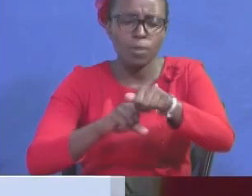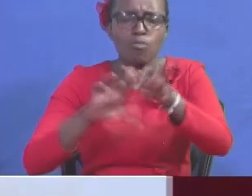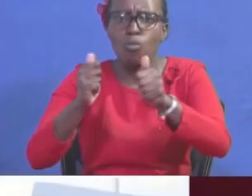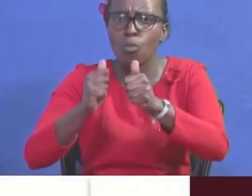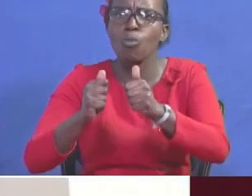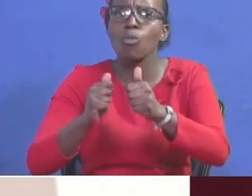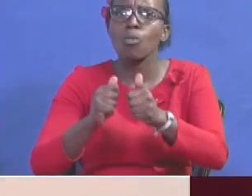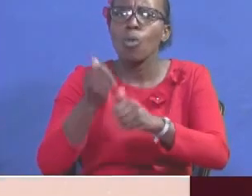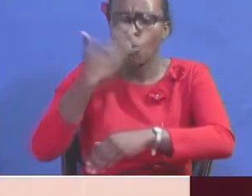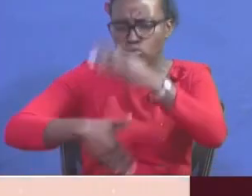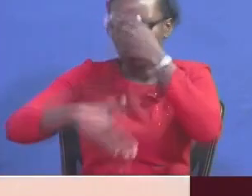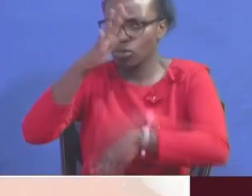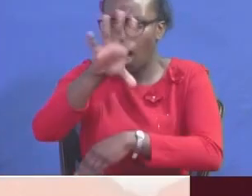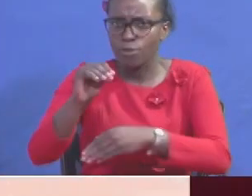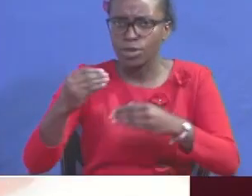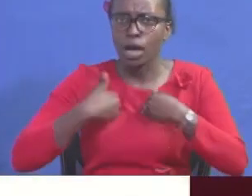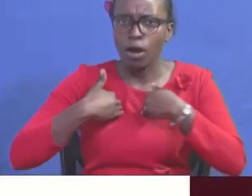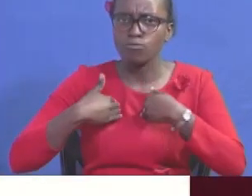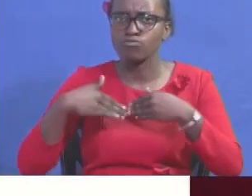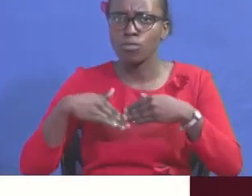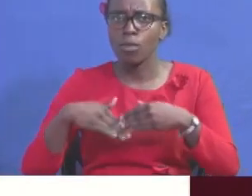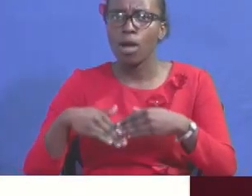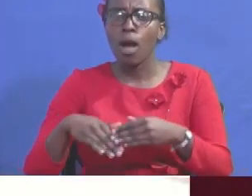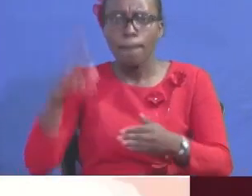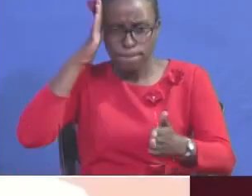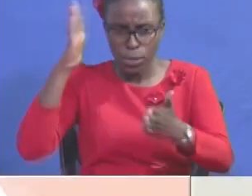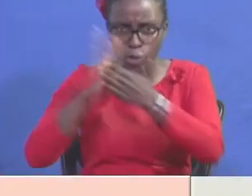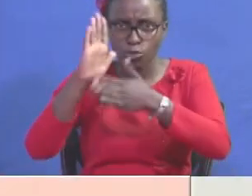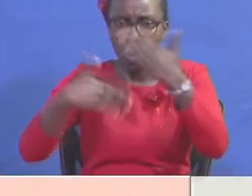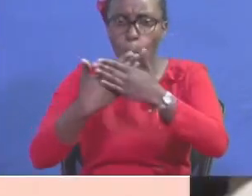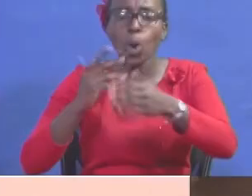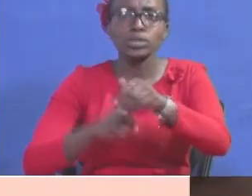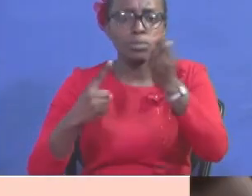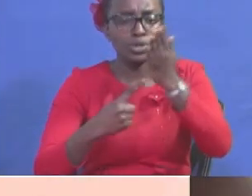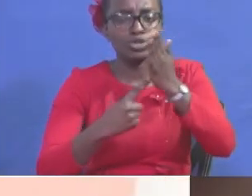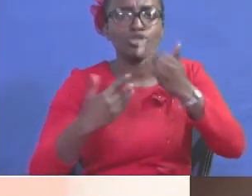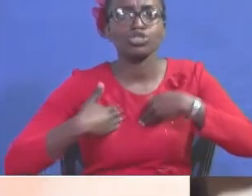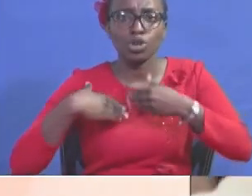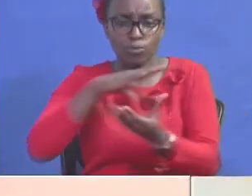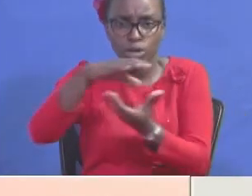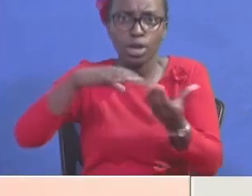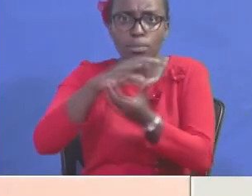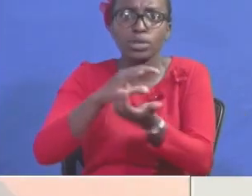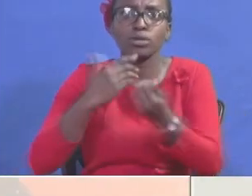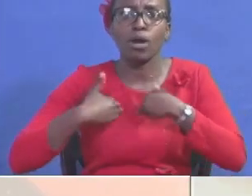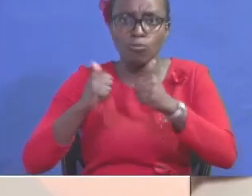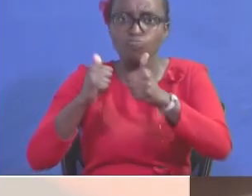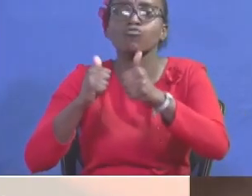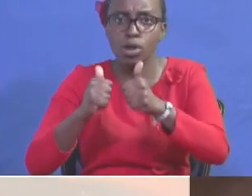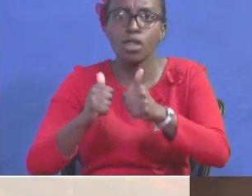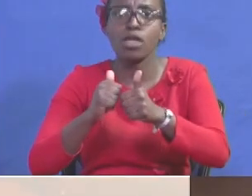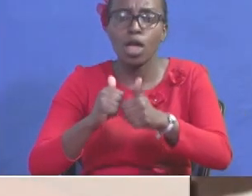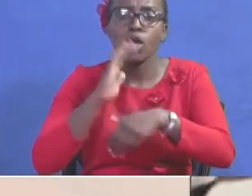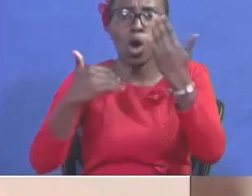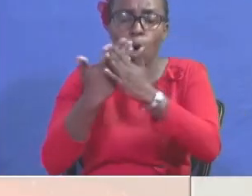vya Afrika vina matumaini kwamba maarifa na mitandao iliyopatikana kupitia Climate U itaendelea kusukuma hatua za kukabiliana na mabadiliko